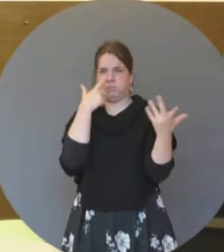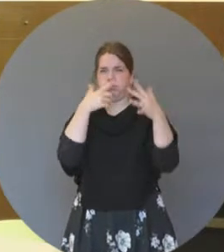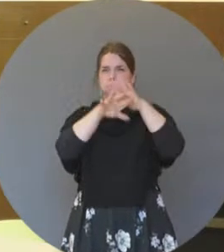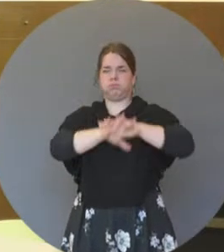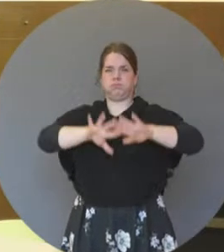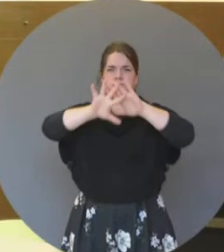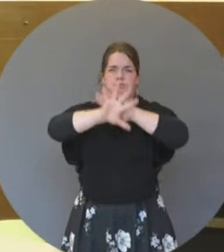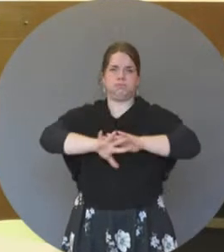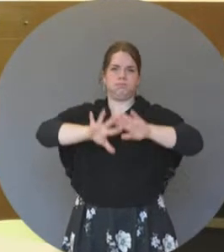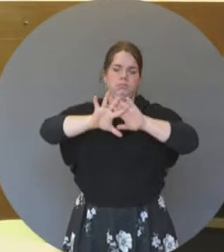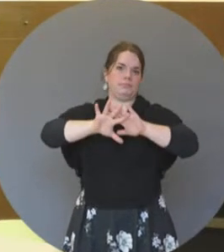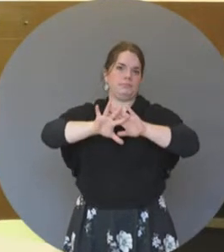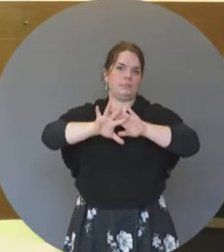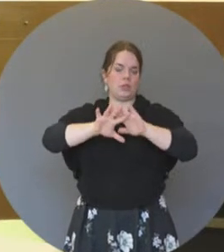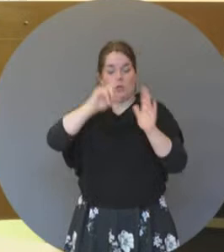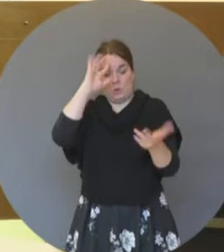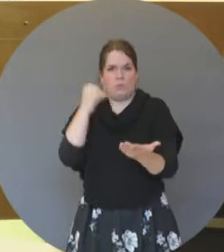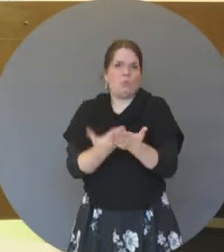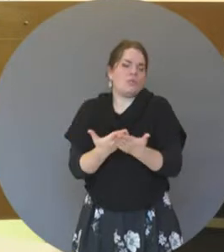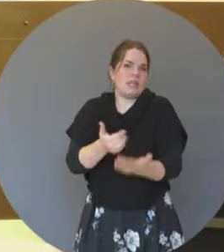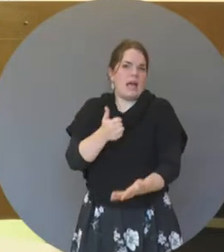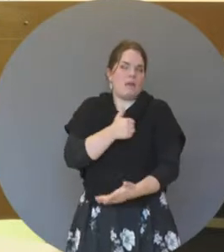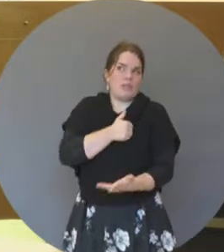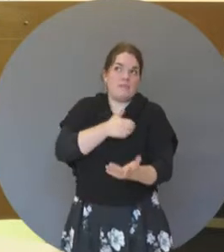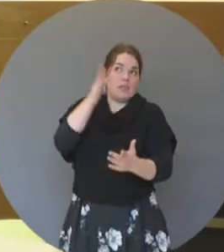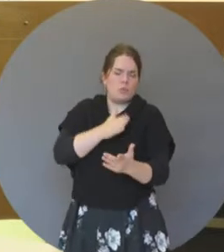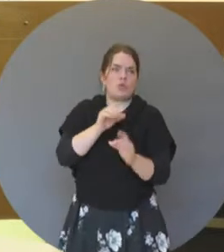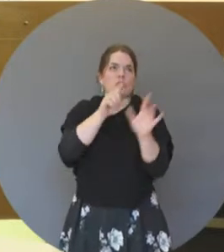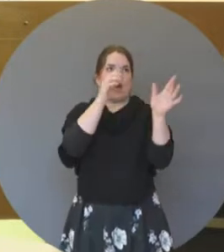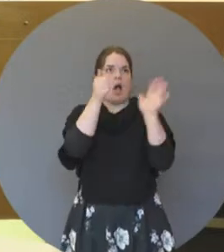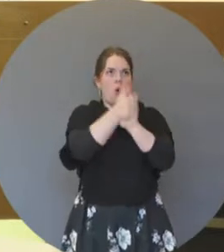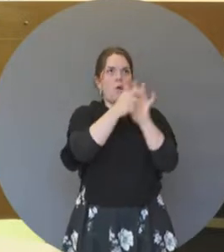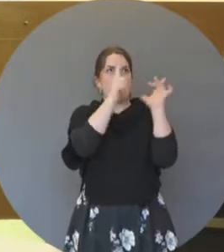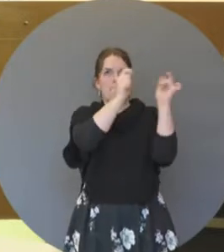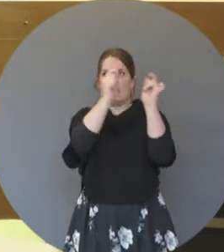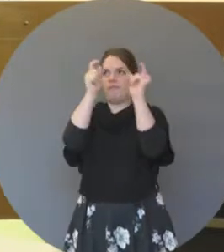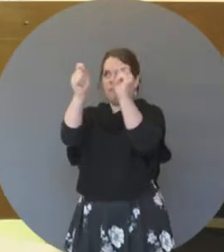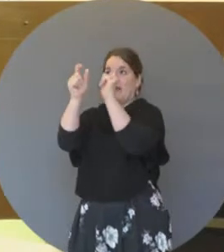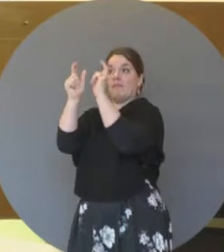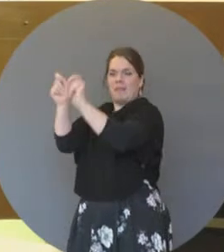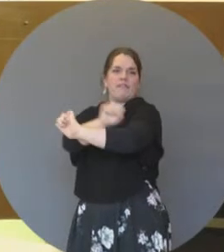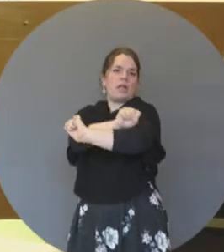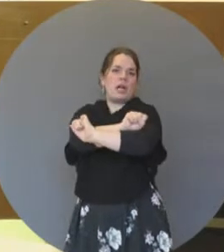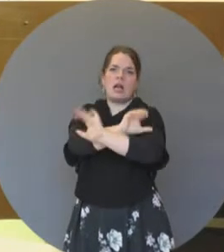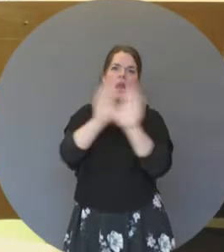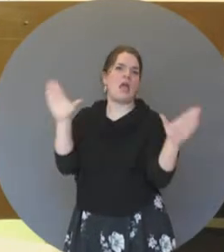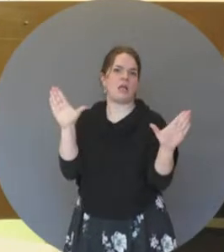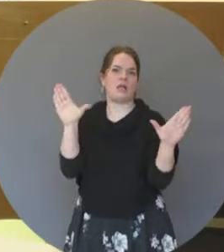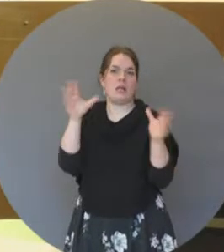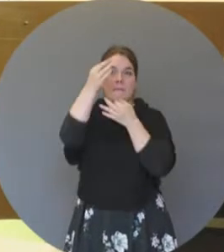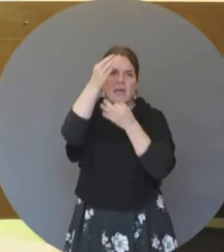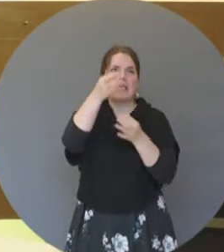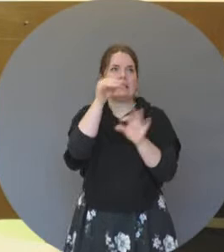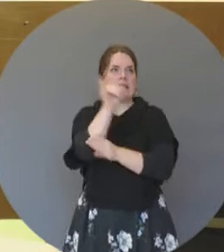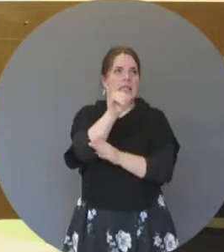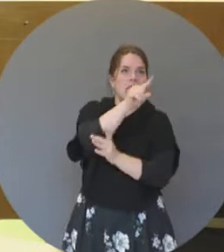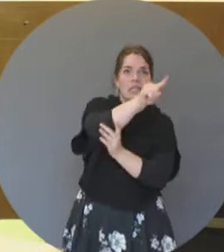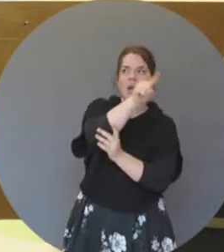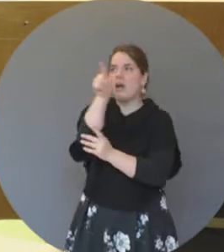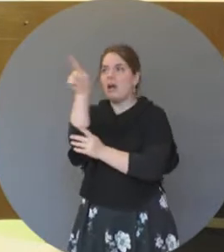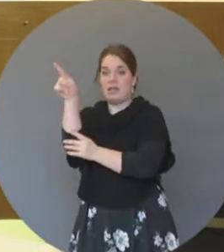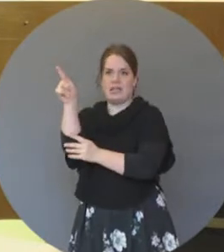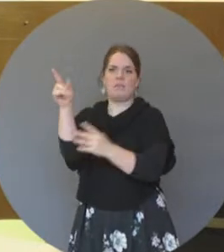nécessité à mon sens de bien clarifier d'être précis dans l'information et de bien soigner la